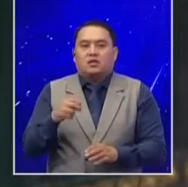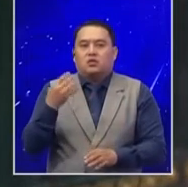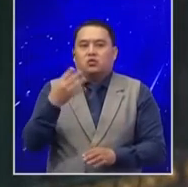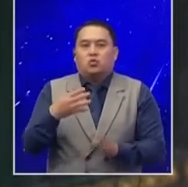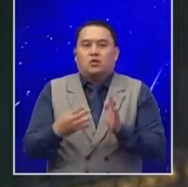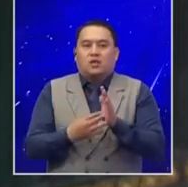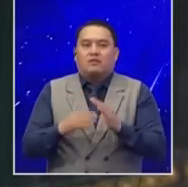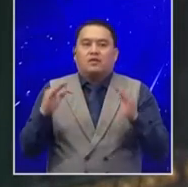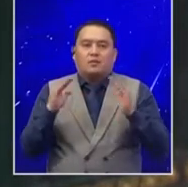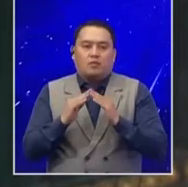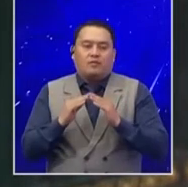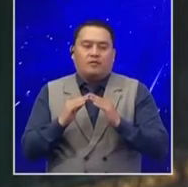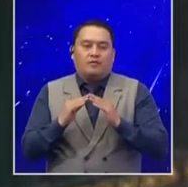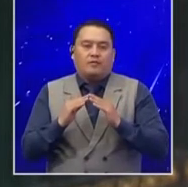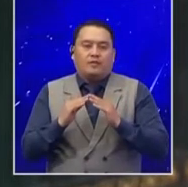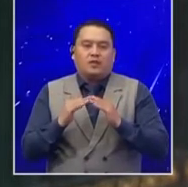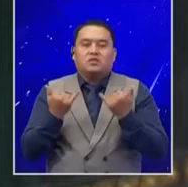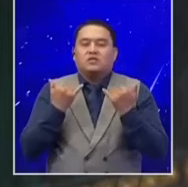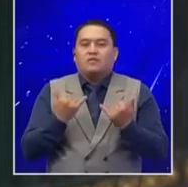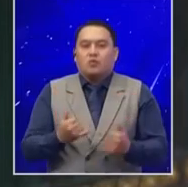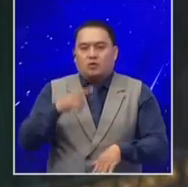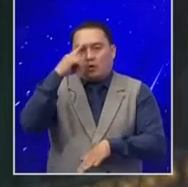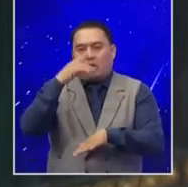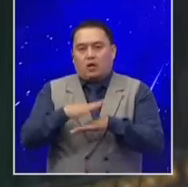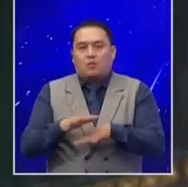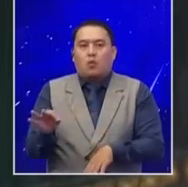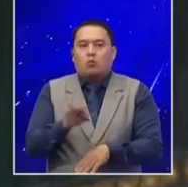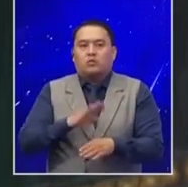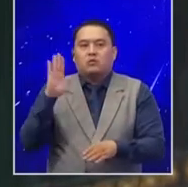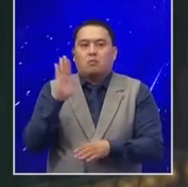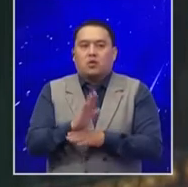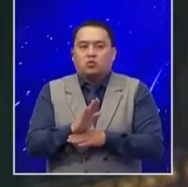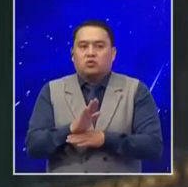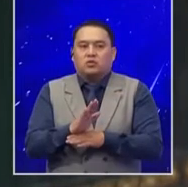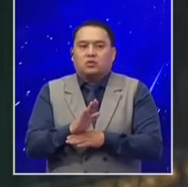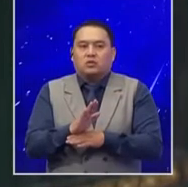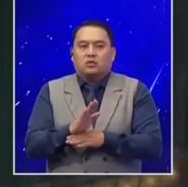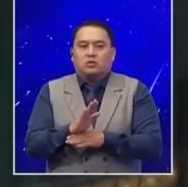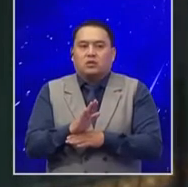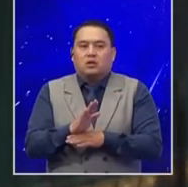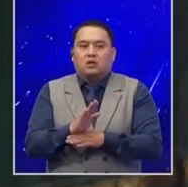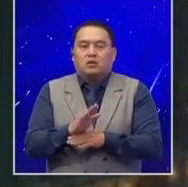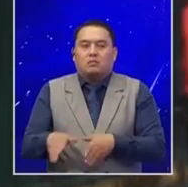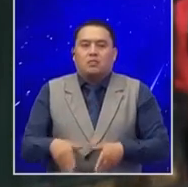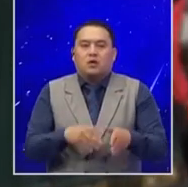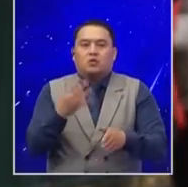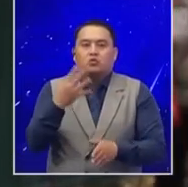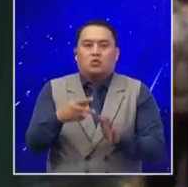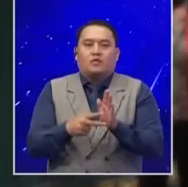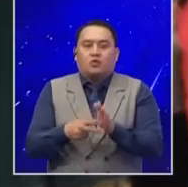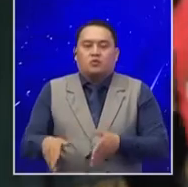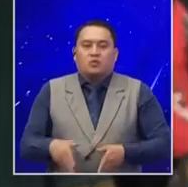349 коттеджей. Сегодня аким области поручил из них вот именно по трассе 48